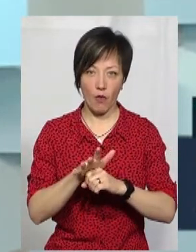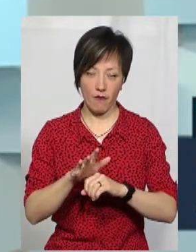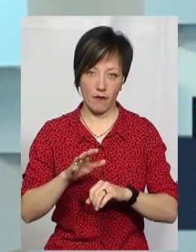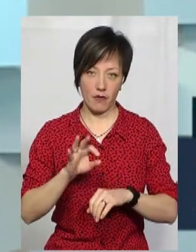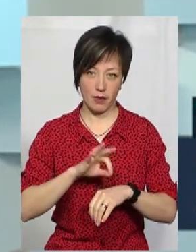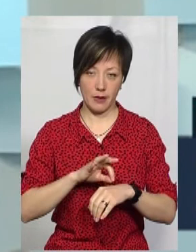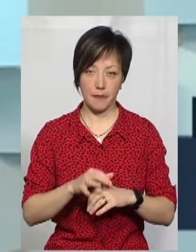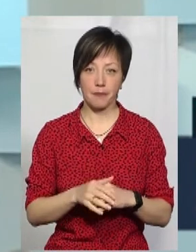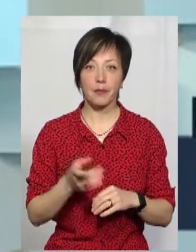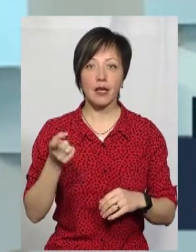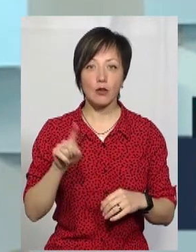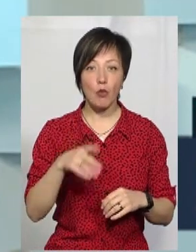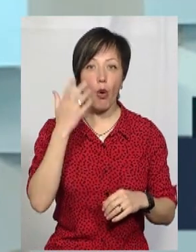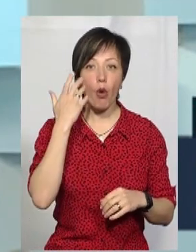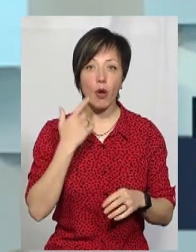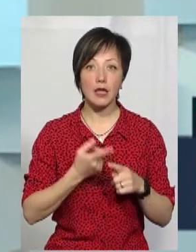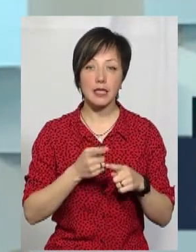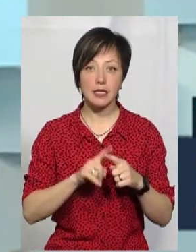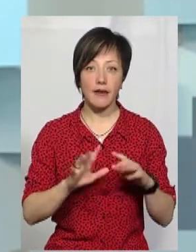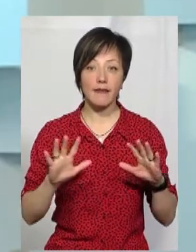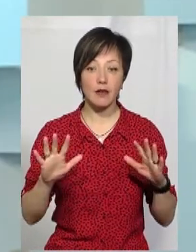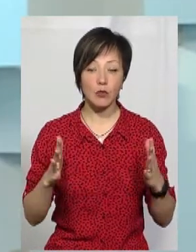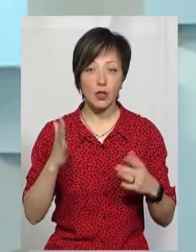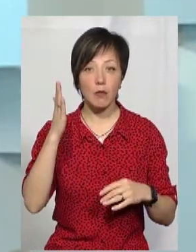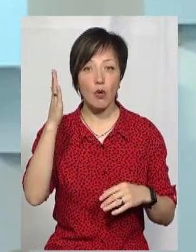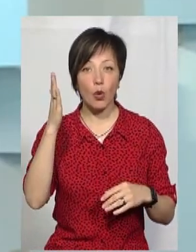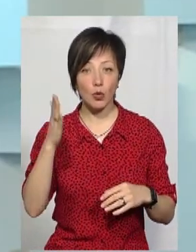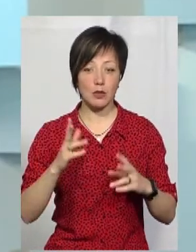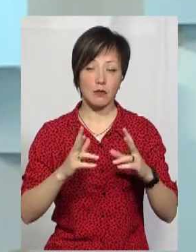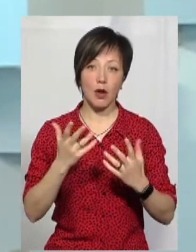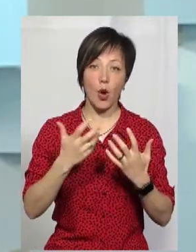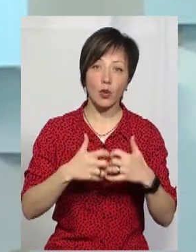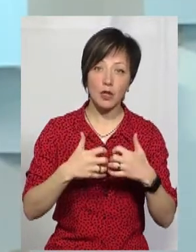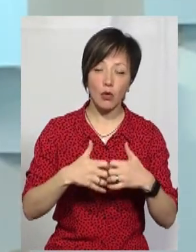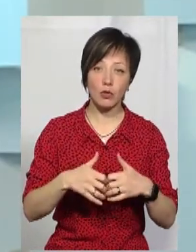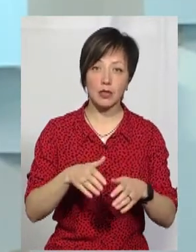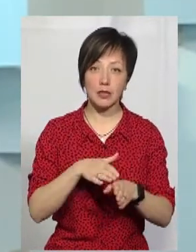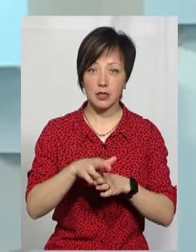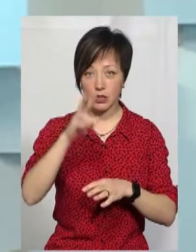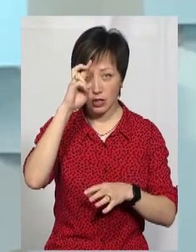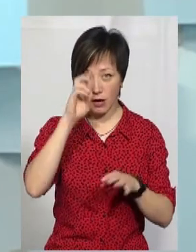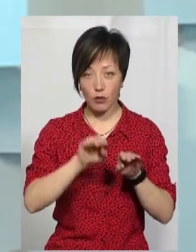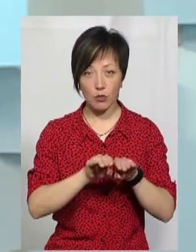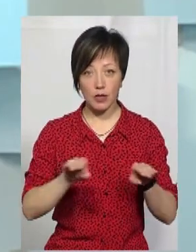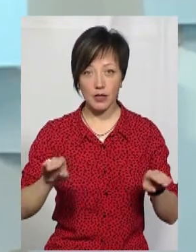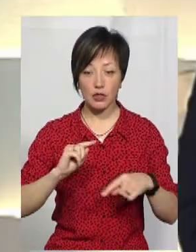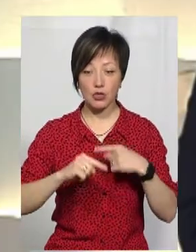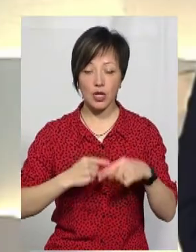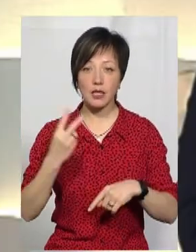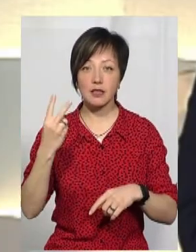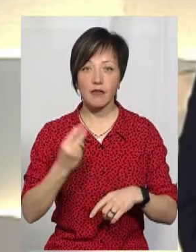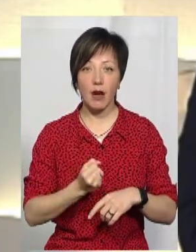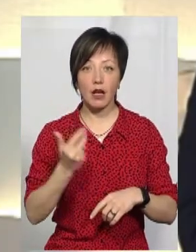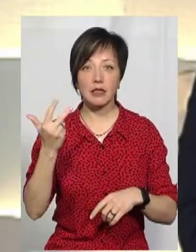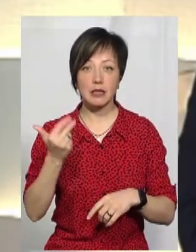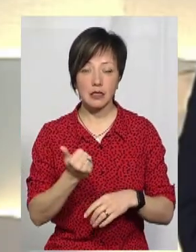COVID-19. Тому, коли це відбудеться, за прогнозами, за тими розрахунками, які були здійснені на державному рівні, це приблизно через 2-3 тижні